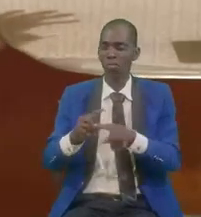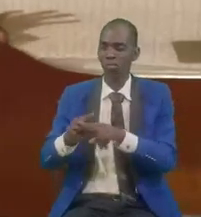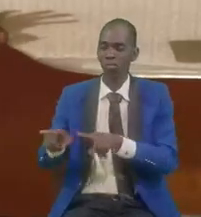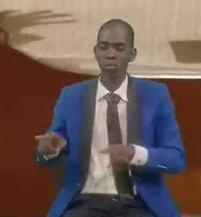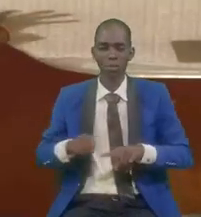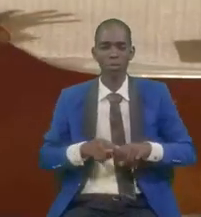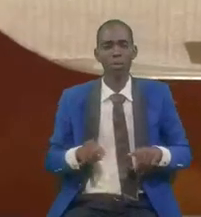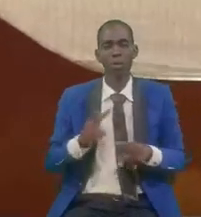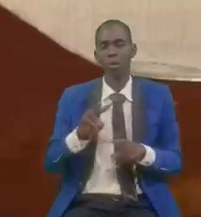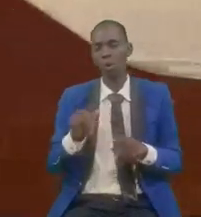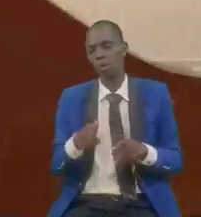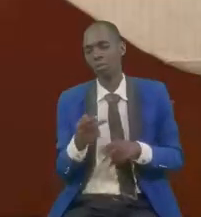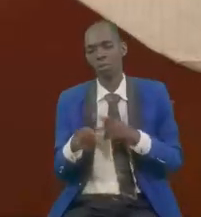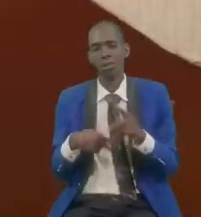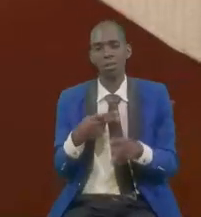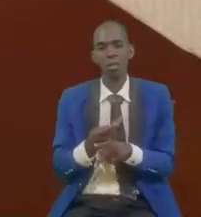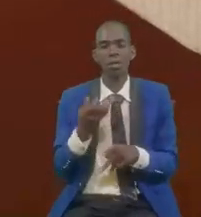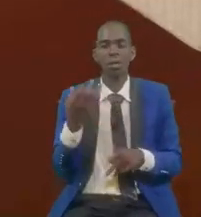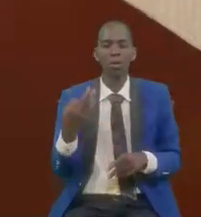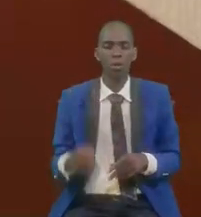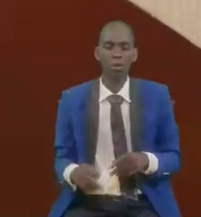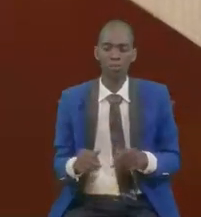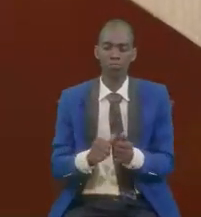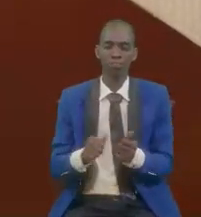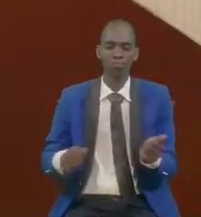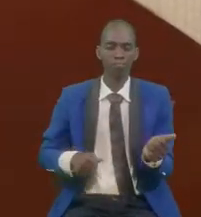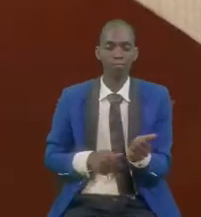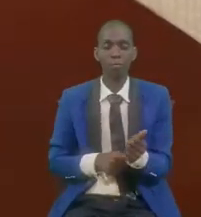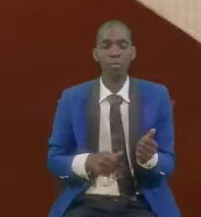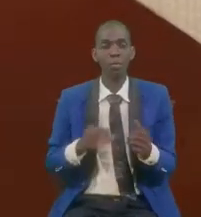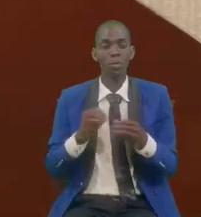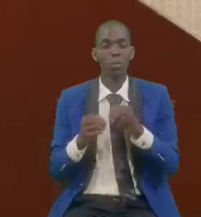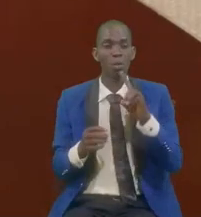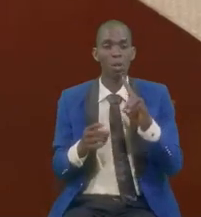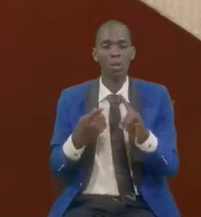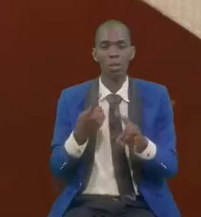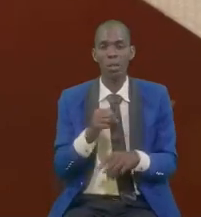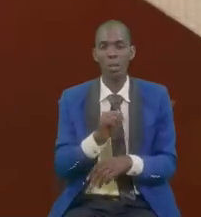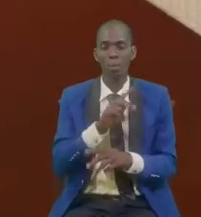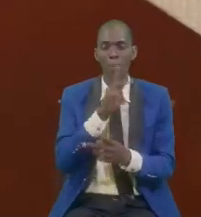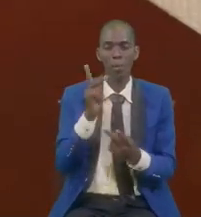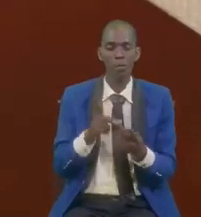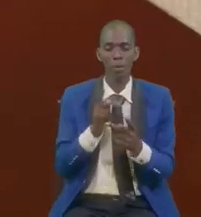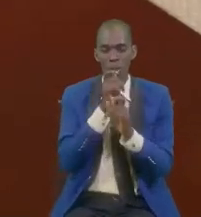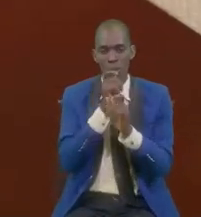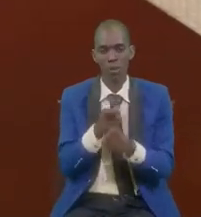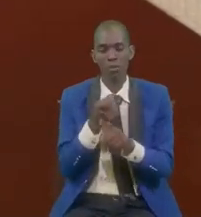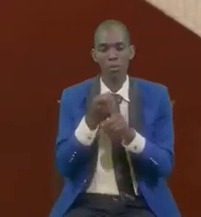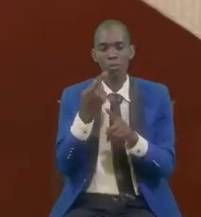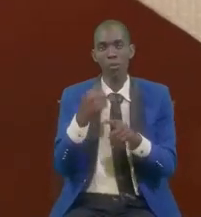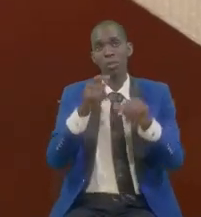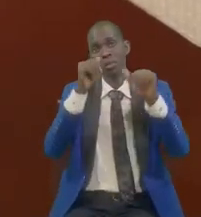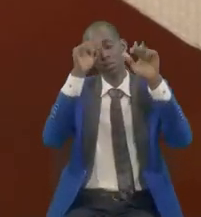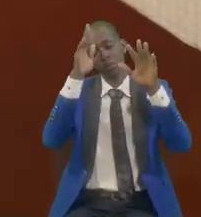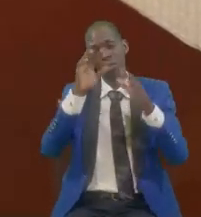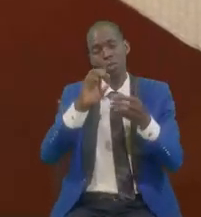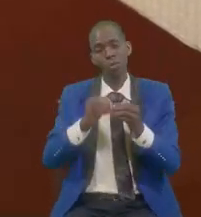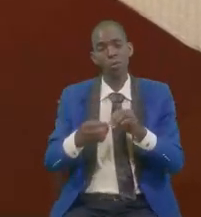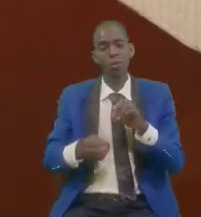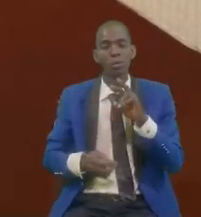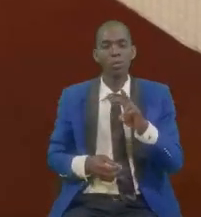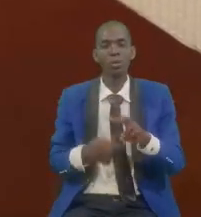et tout don parfait descend d'en haut du Père des Lumières. Numéro 1, les dons parfaits venant du